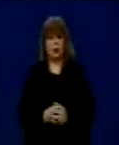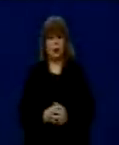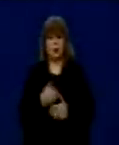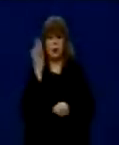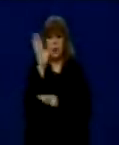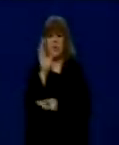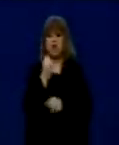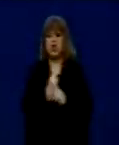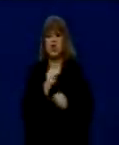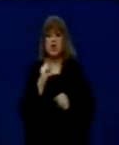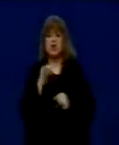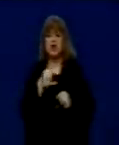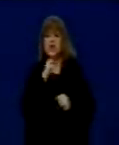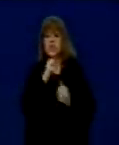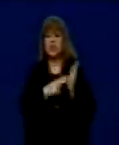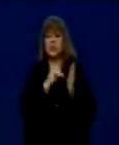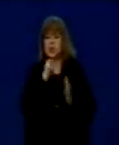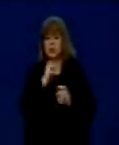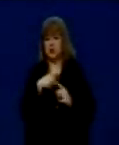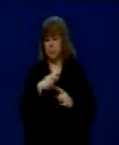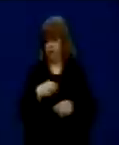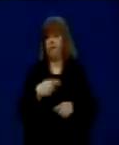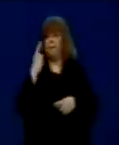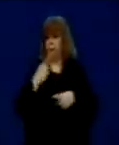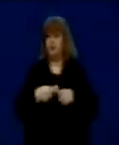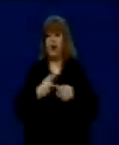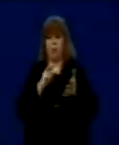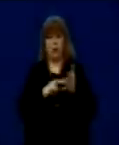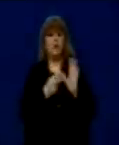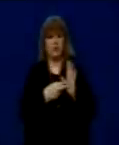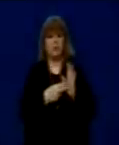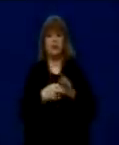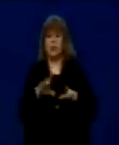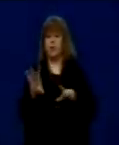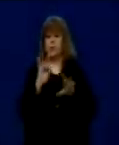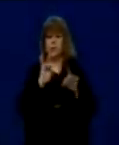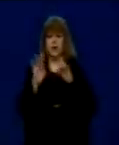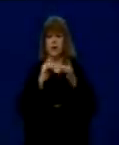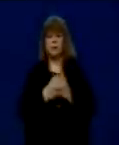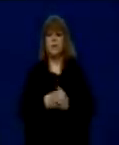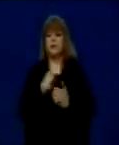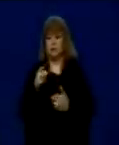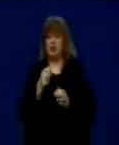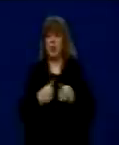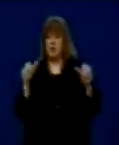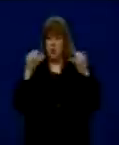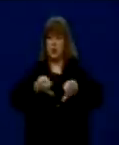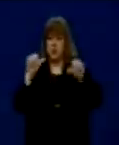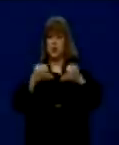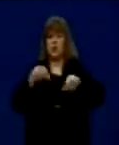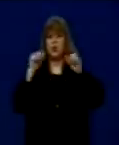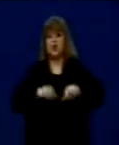deputetit Gjini që ne duke qenë këtu. Është e vërtetë që problemet që identifikoi ai, edhe këto dështime të qeverisë siç